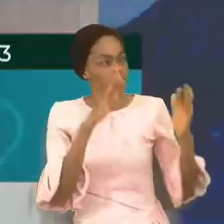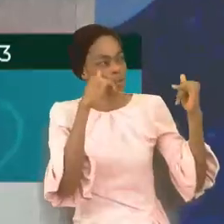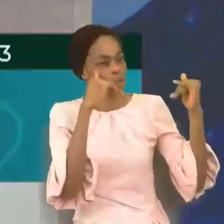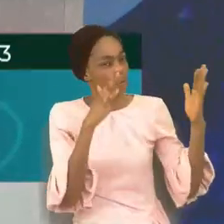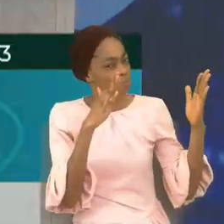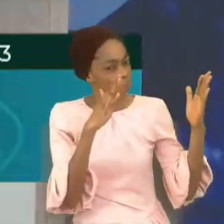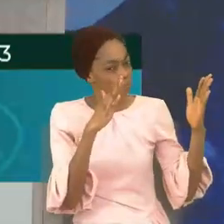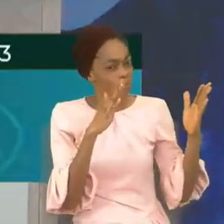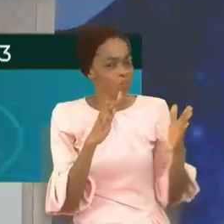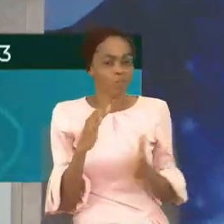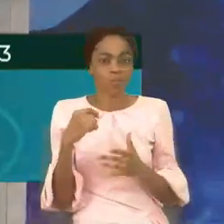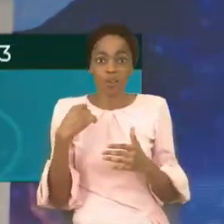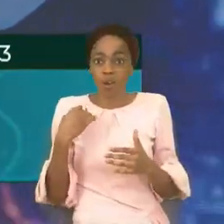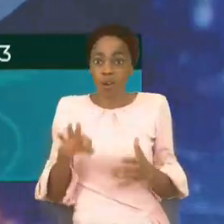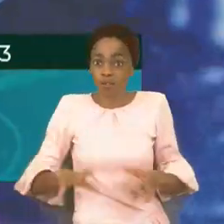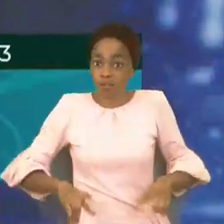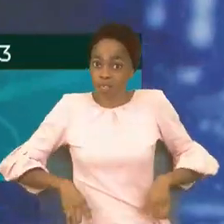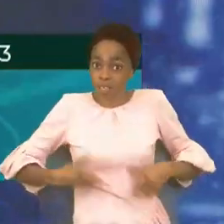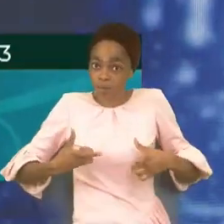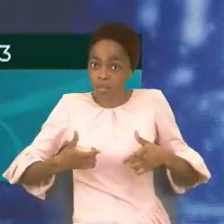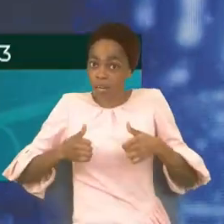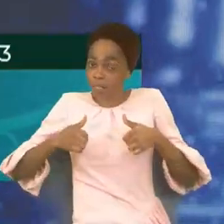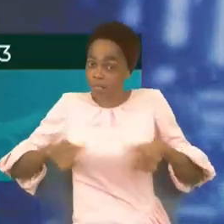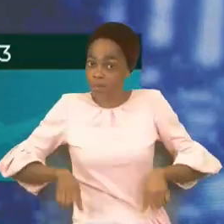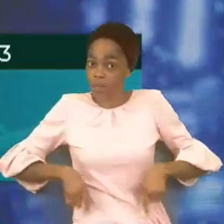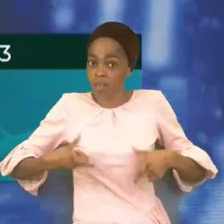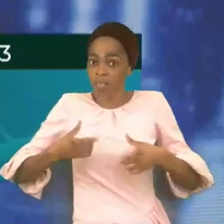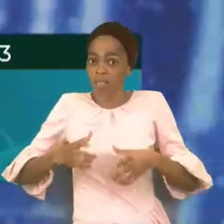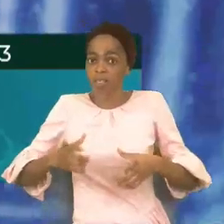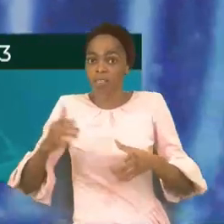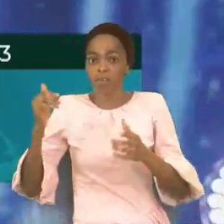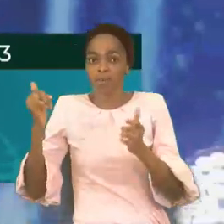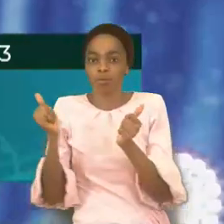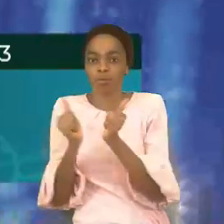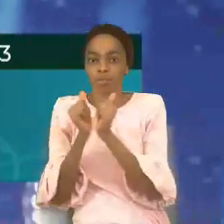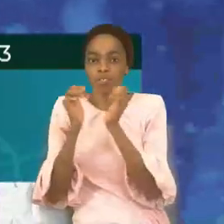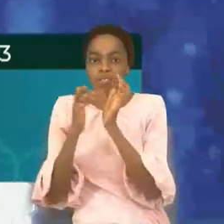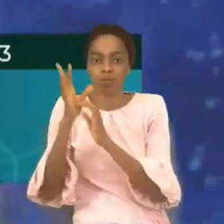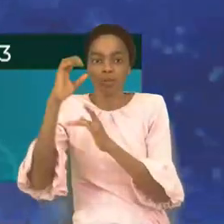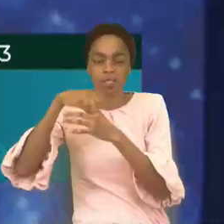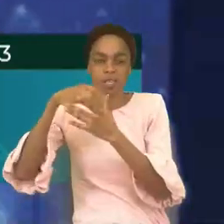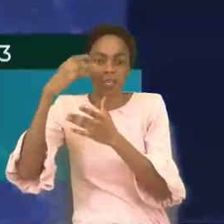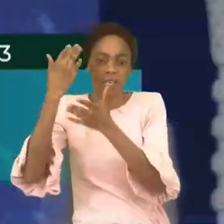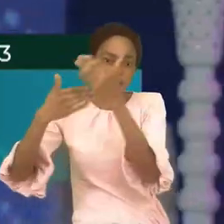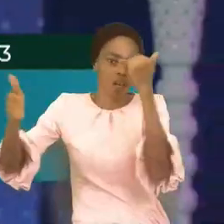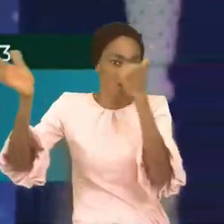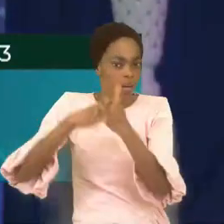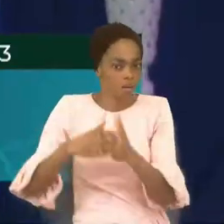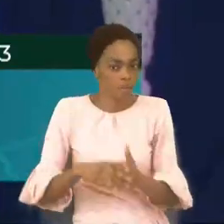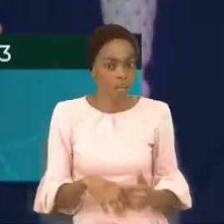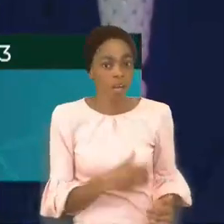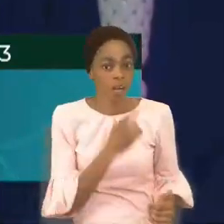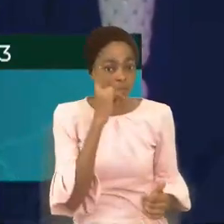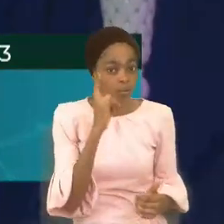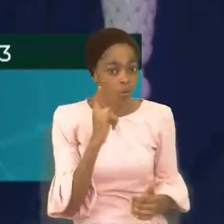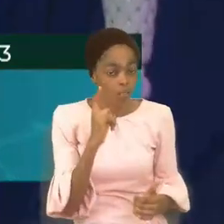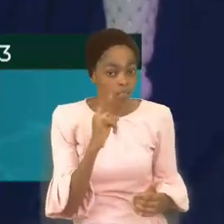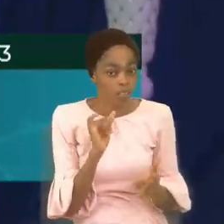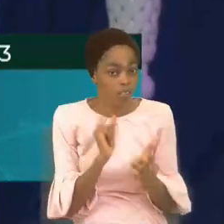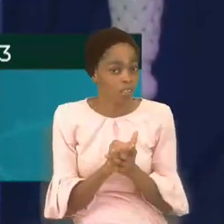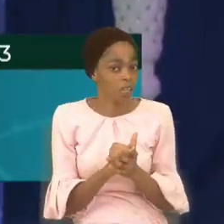de passer l'éternité avec Dieu au ciel, quiconque a cette espérance, pas seulement